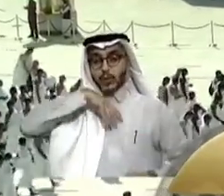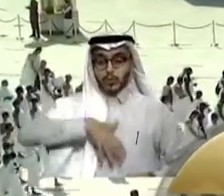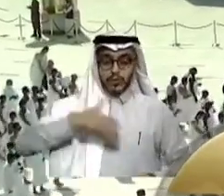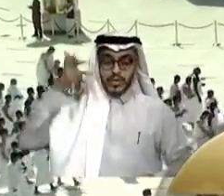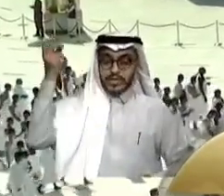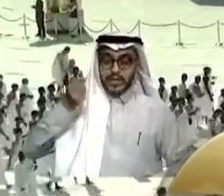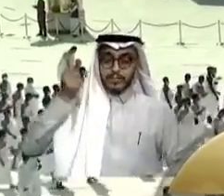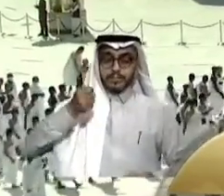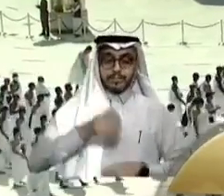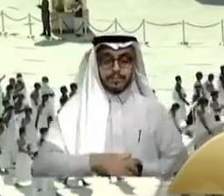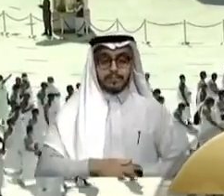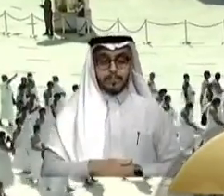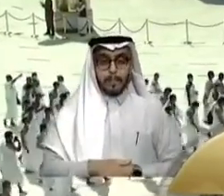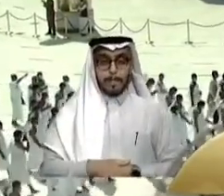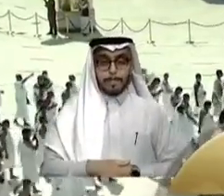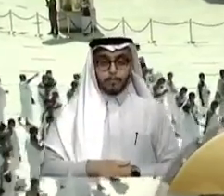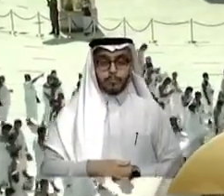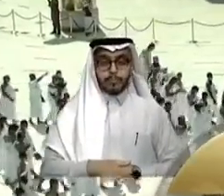عليه وسلم: